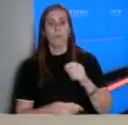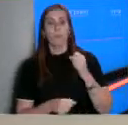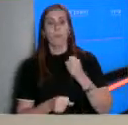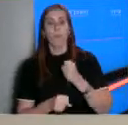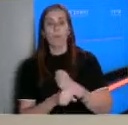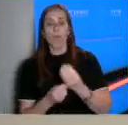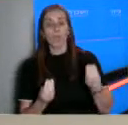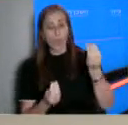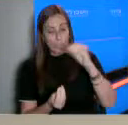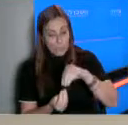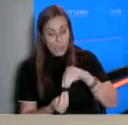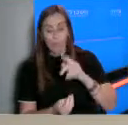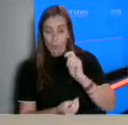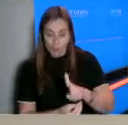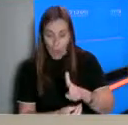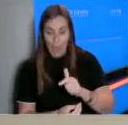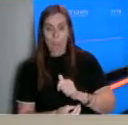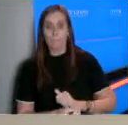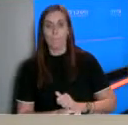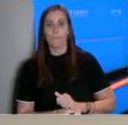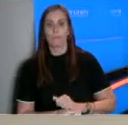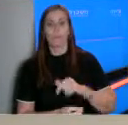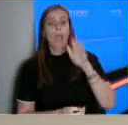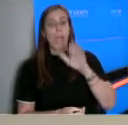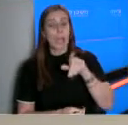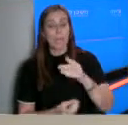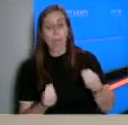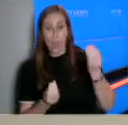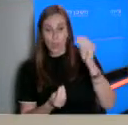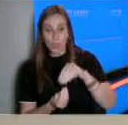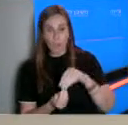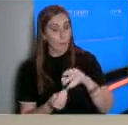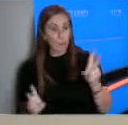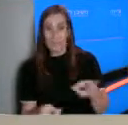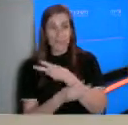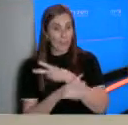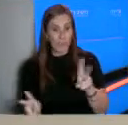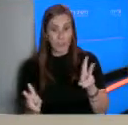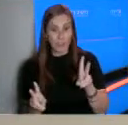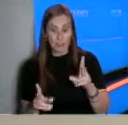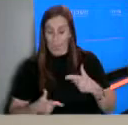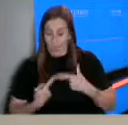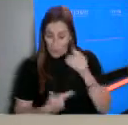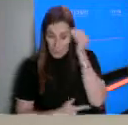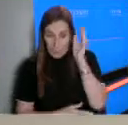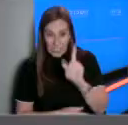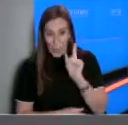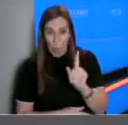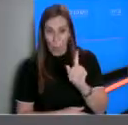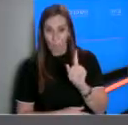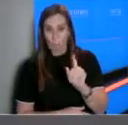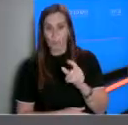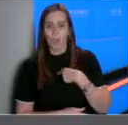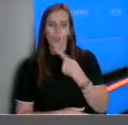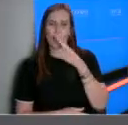את התוספת קצבת הנכים שבינינו. גם אם התוספת בלתי אפשרית לחיות איתה, תזכרו.